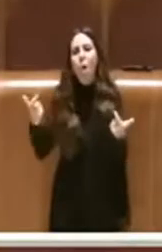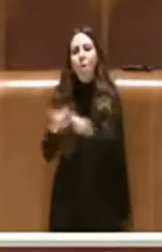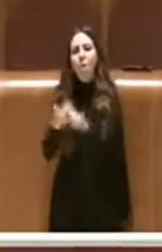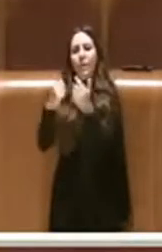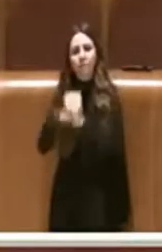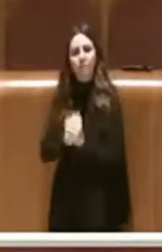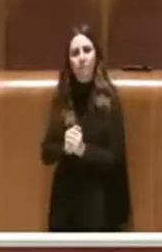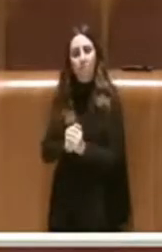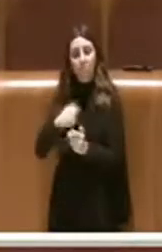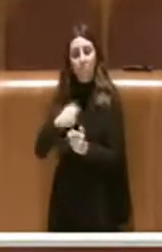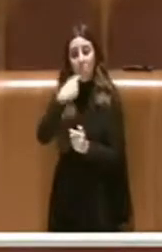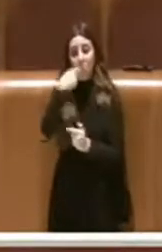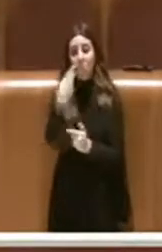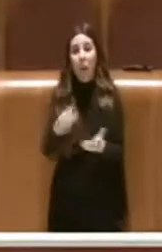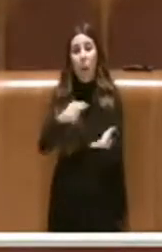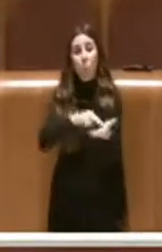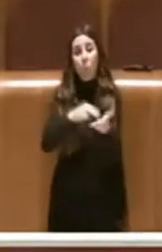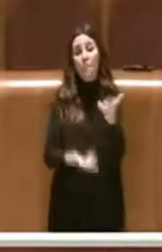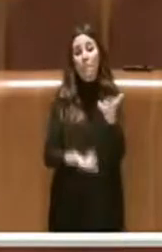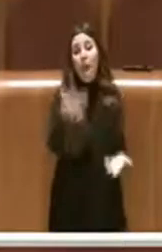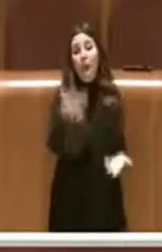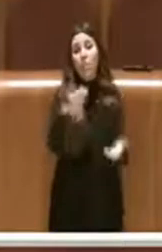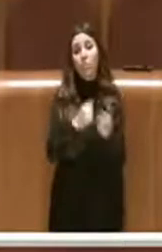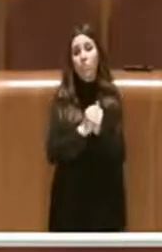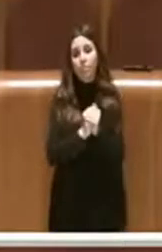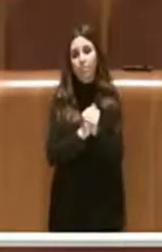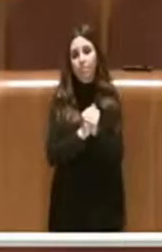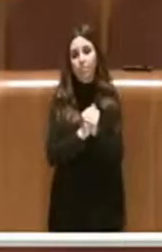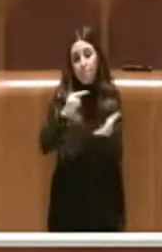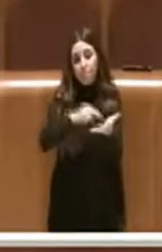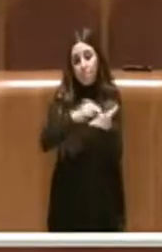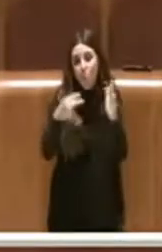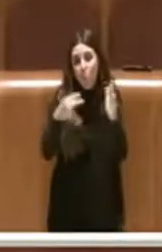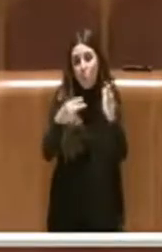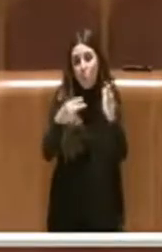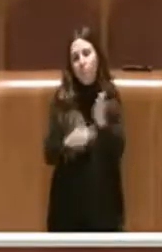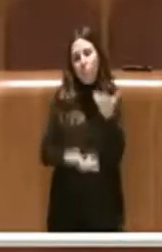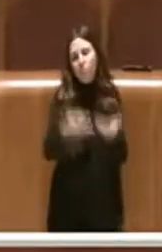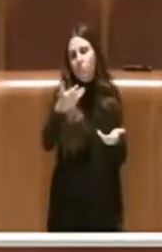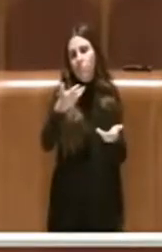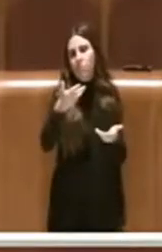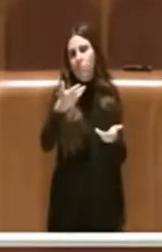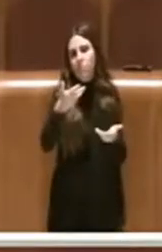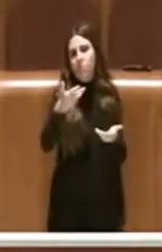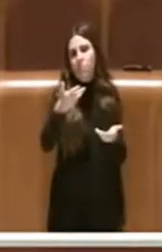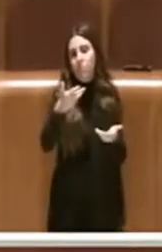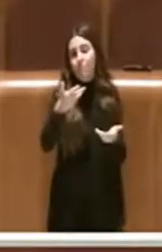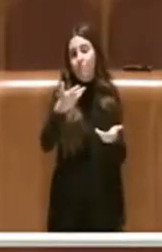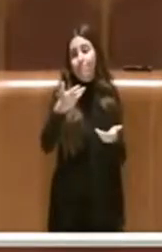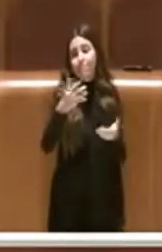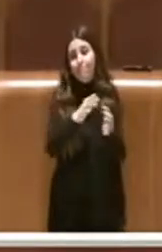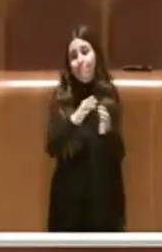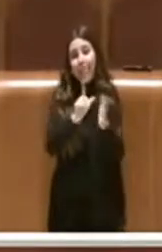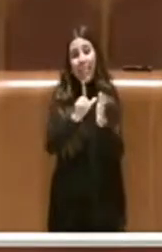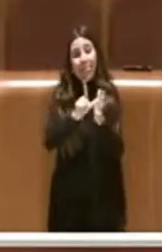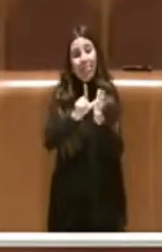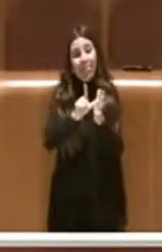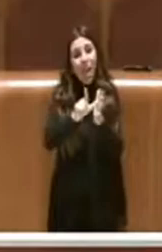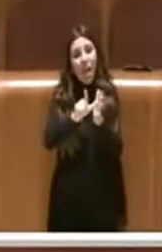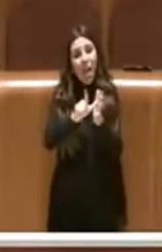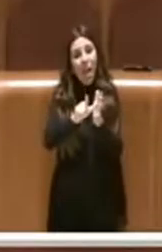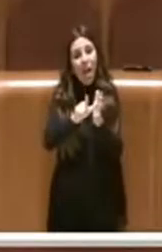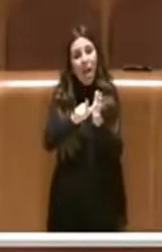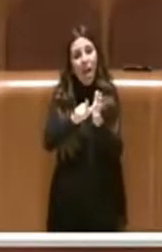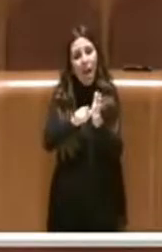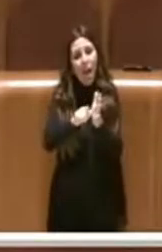che c'era un problema con il quorum e questo problema con il quorum ha fatto sì che i tempi ovviamente ci